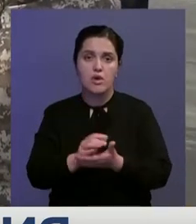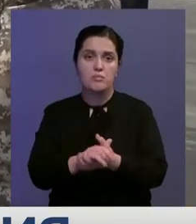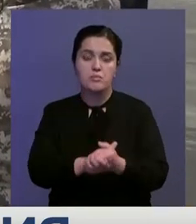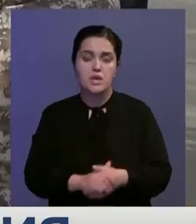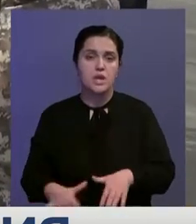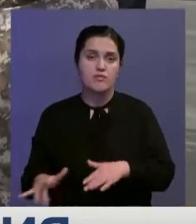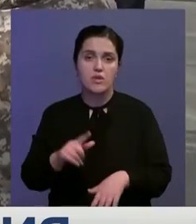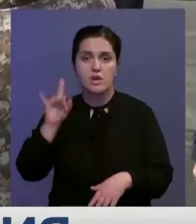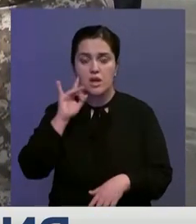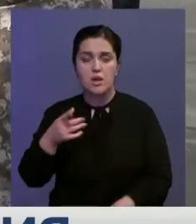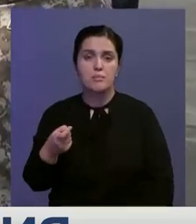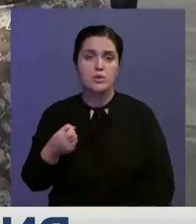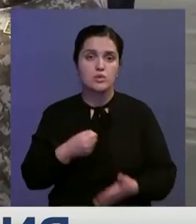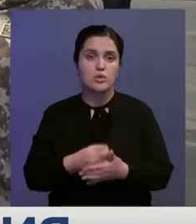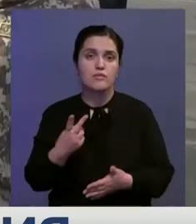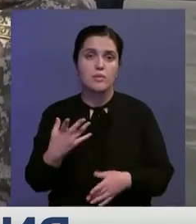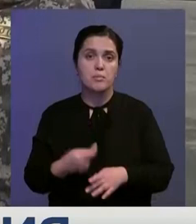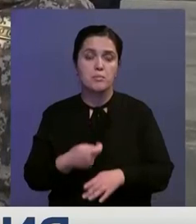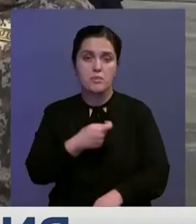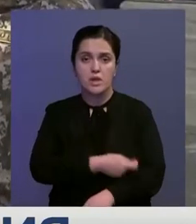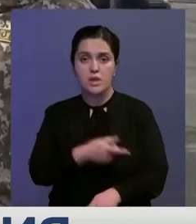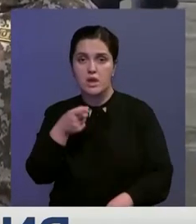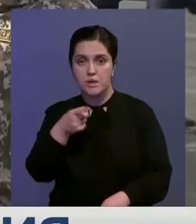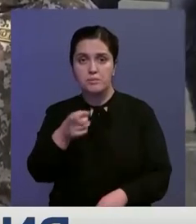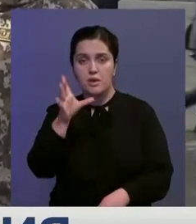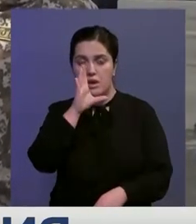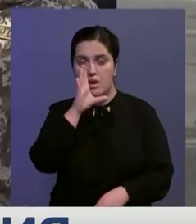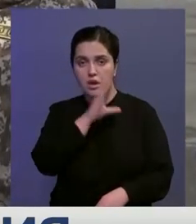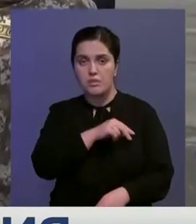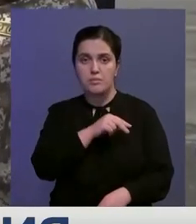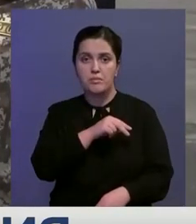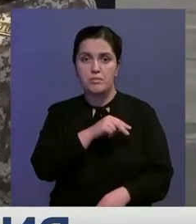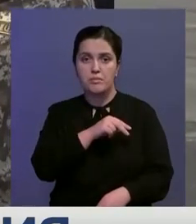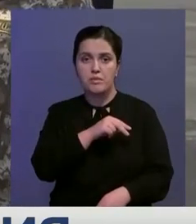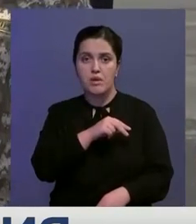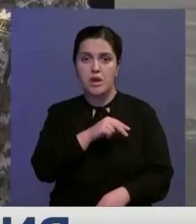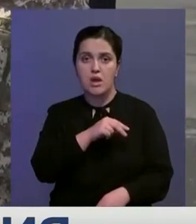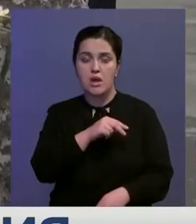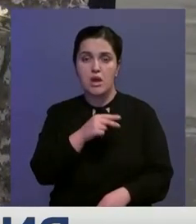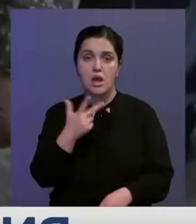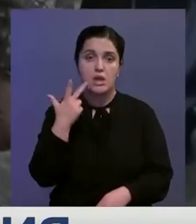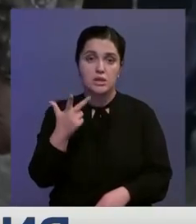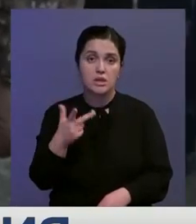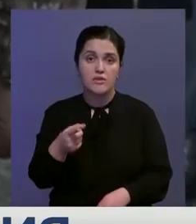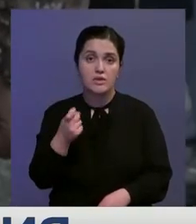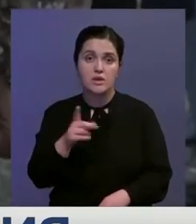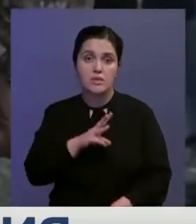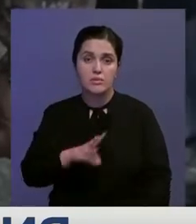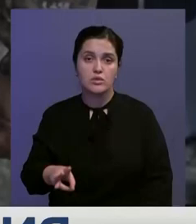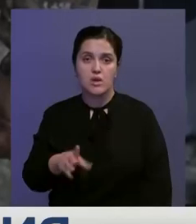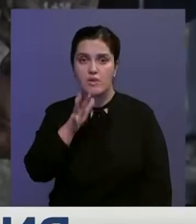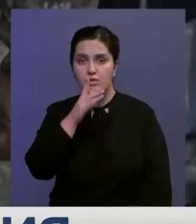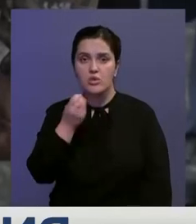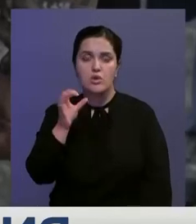Легендарный пистолет до 25 метров, эффективная стрельба, боевая скорость 32 выстрела в минуту. Времен Октябрьской революции.